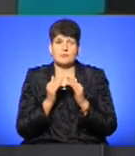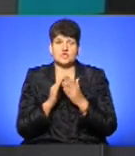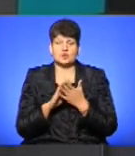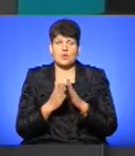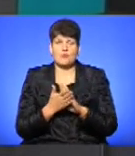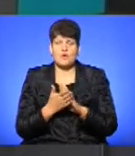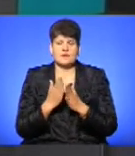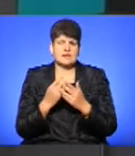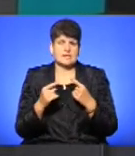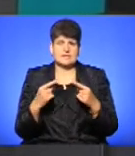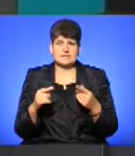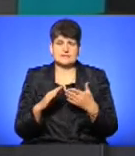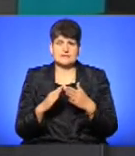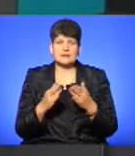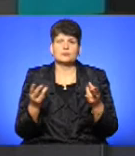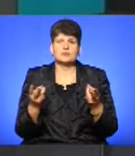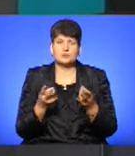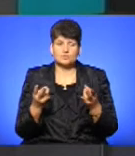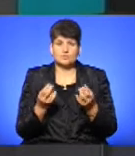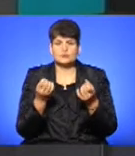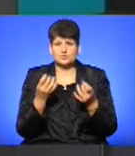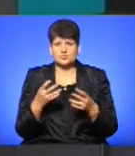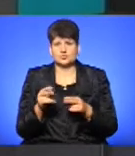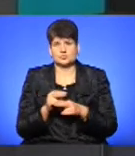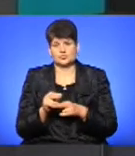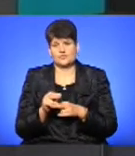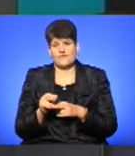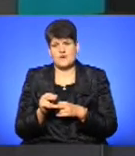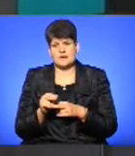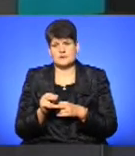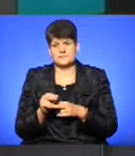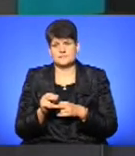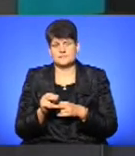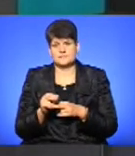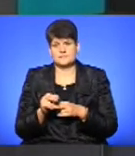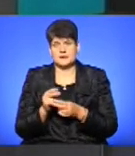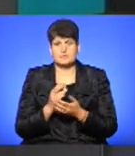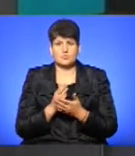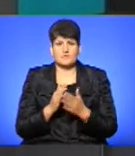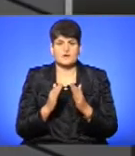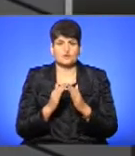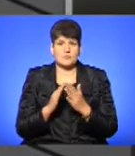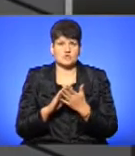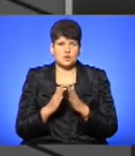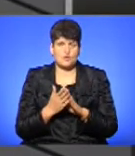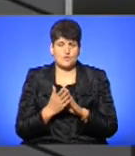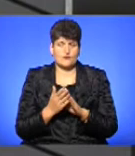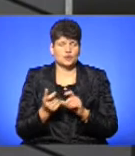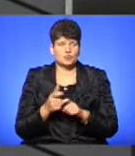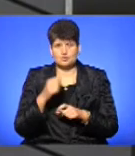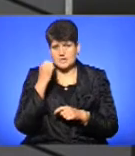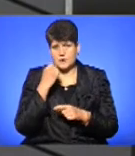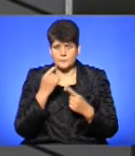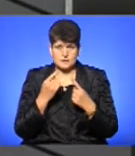що є різний стан, який просто потребує звичайного лікування і перебування в домашніх умовах. Дуже дякуємо вам за